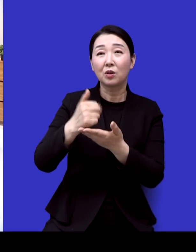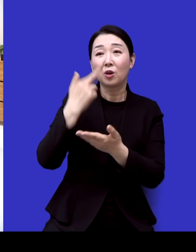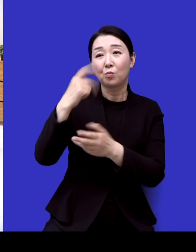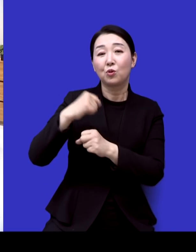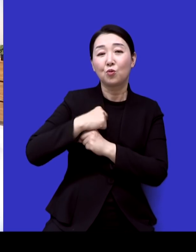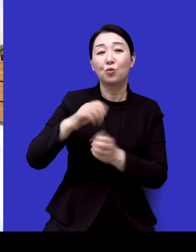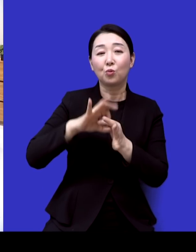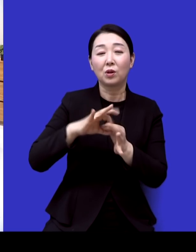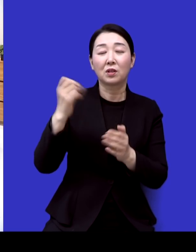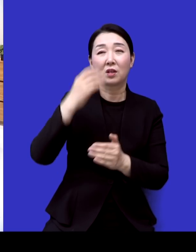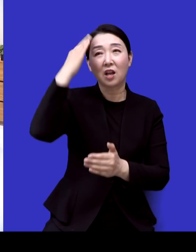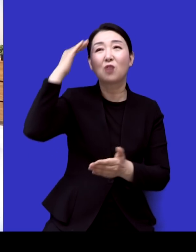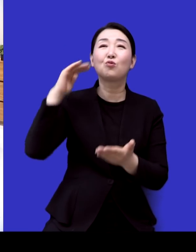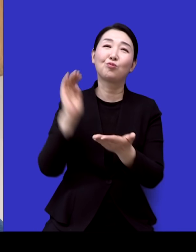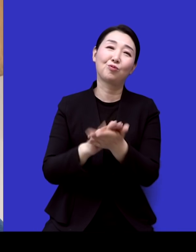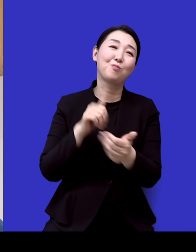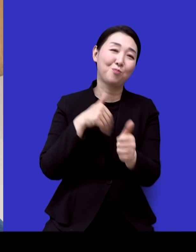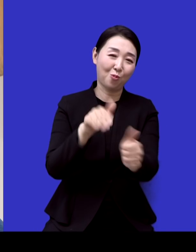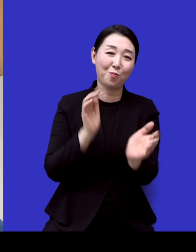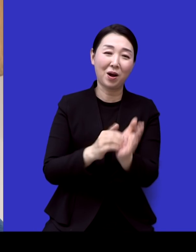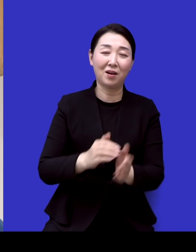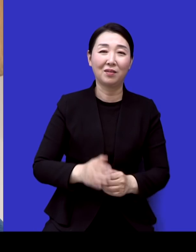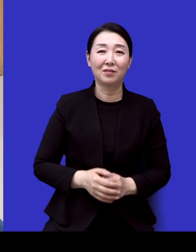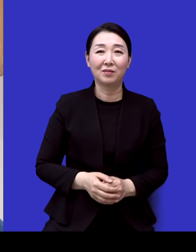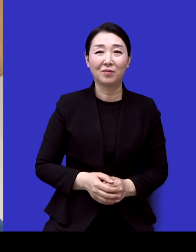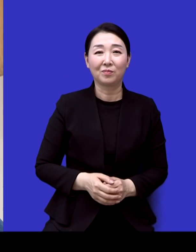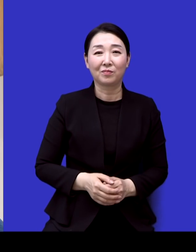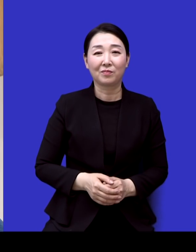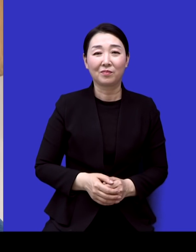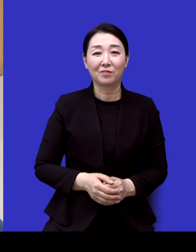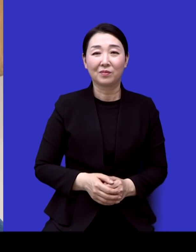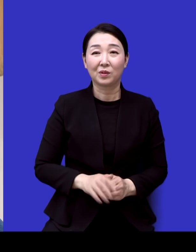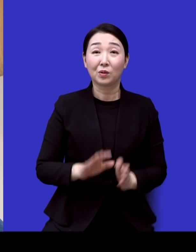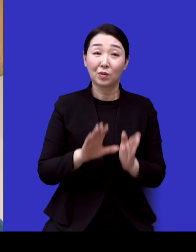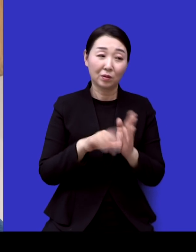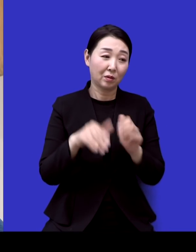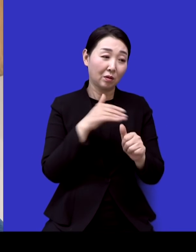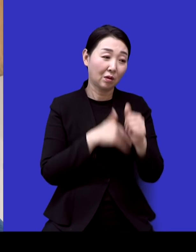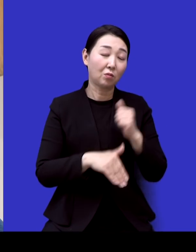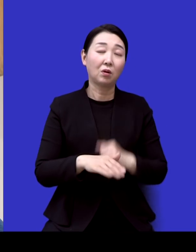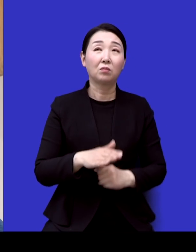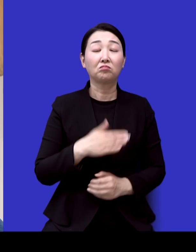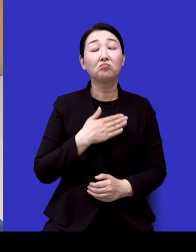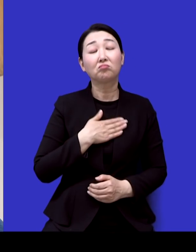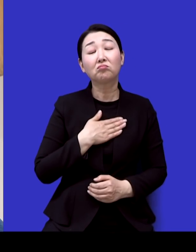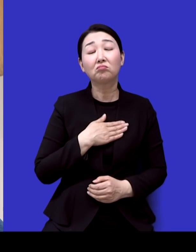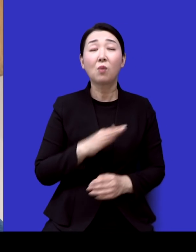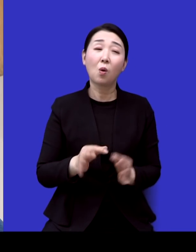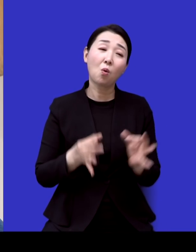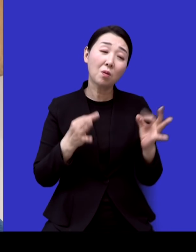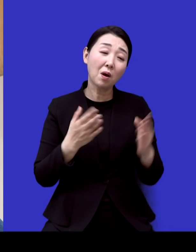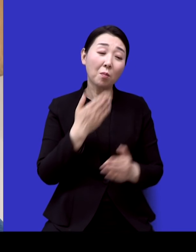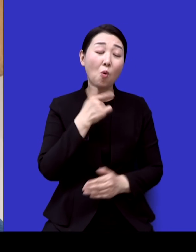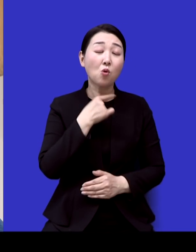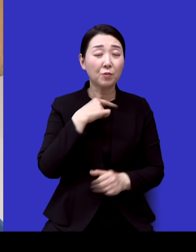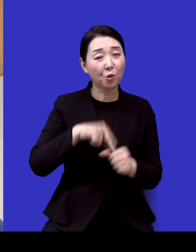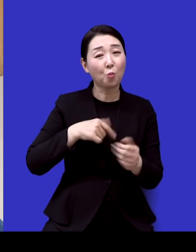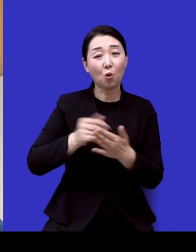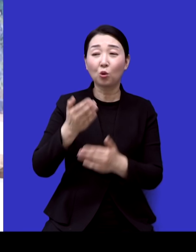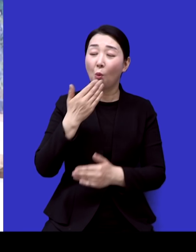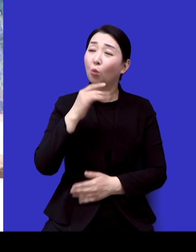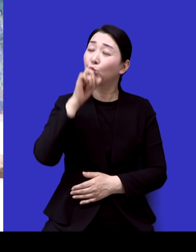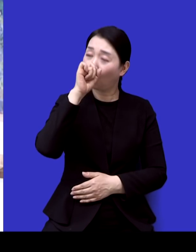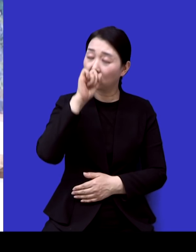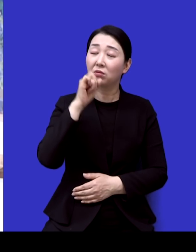거죠. 예. 저는 그때 당시만 해도 그래 뭐 오랜만에 먹고 싶었던 떡볶이도 먹고